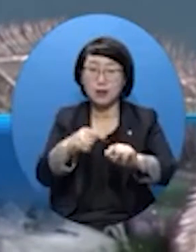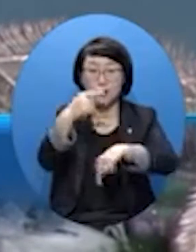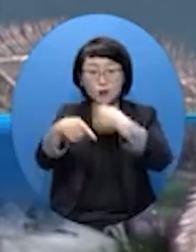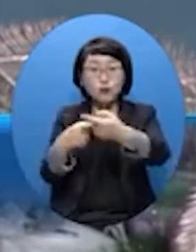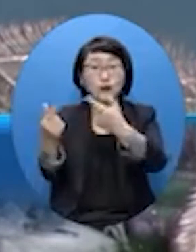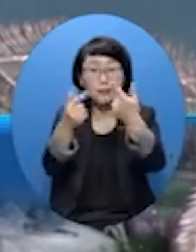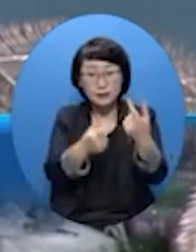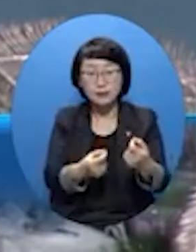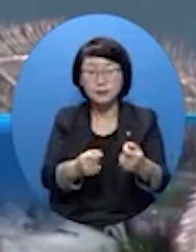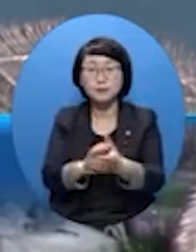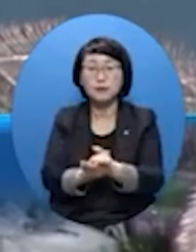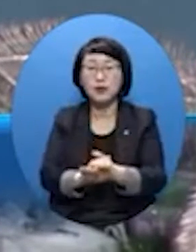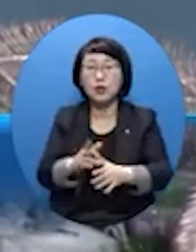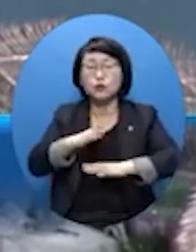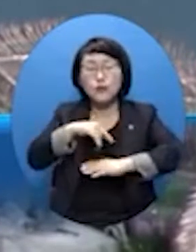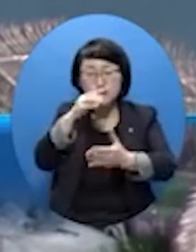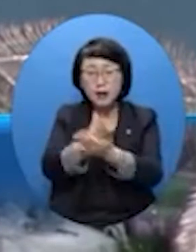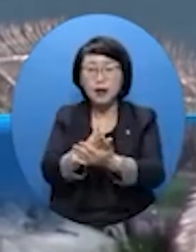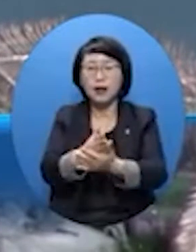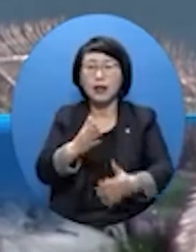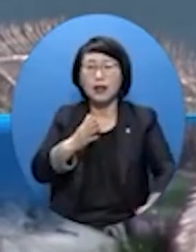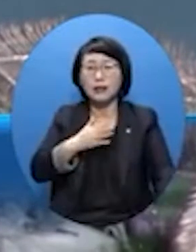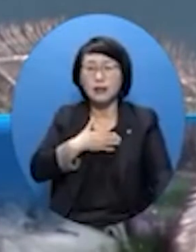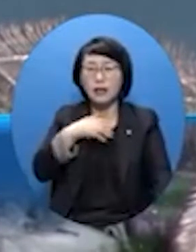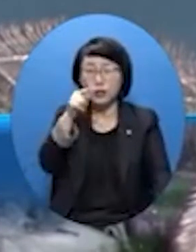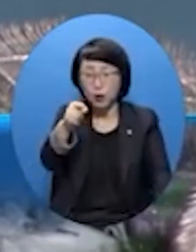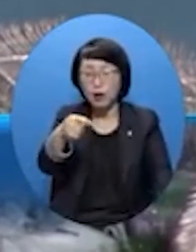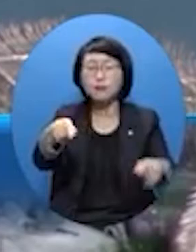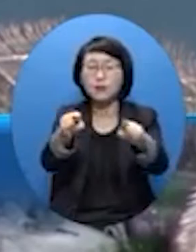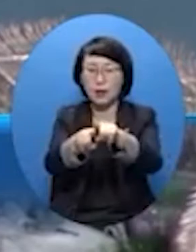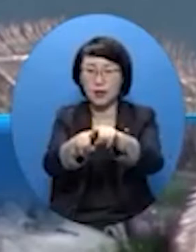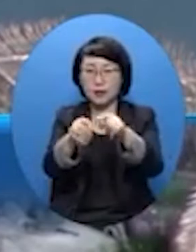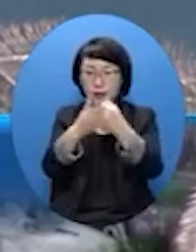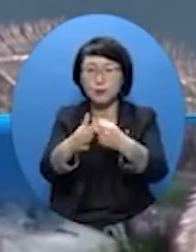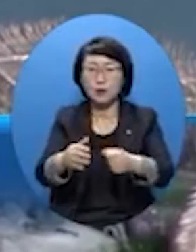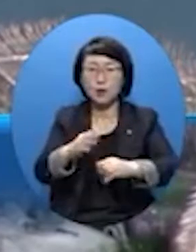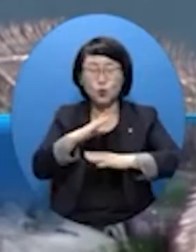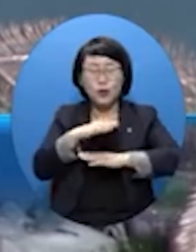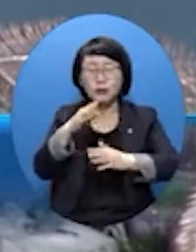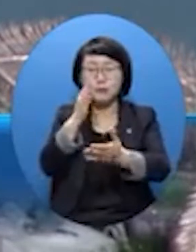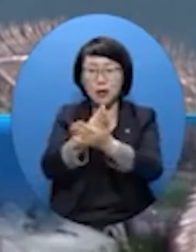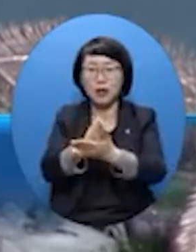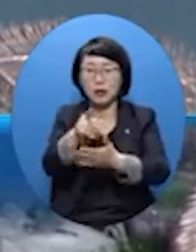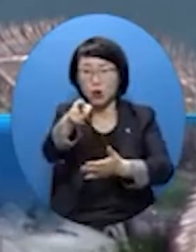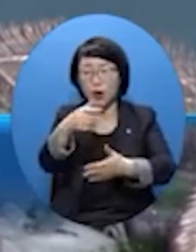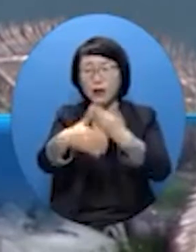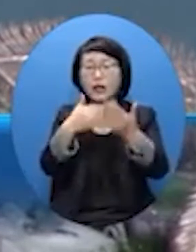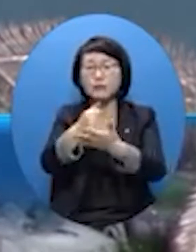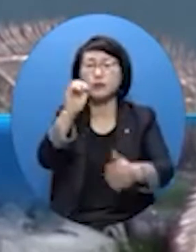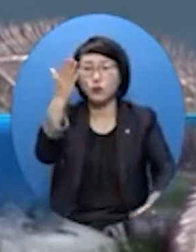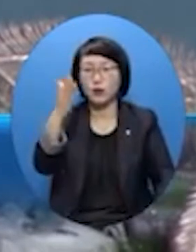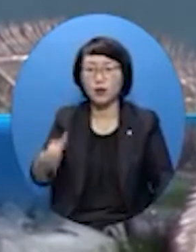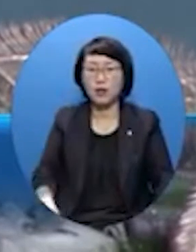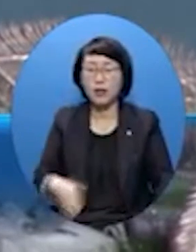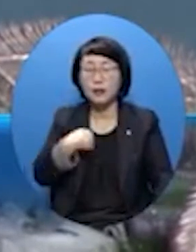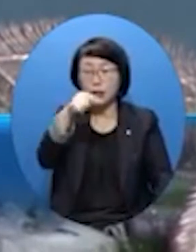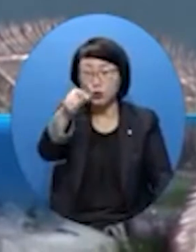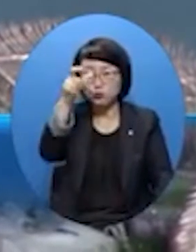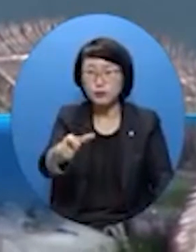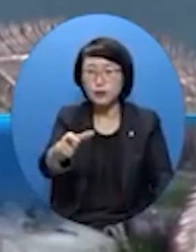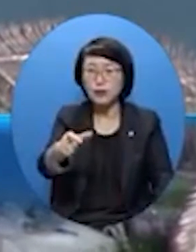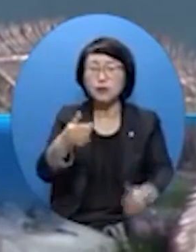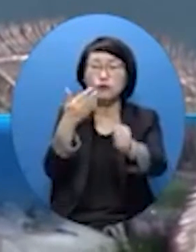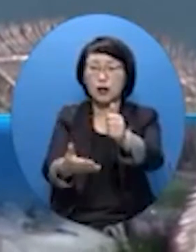같이 믿음으로 고백합니다. 두려워하지 말라. 내가 너와 함께함이라. 놀라지 말라. 나는 내 하나님이 됨이라. 내가